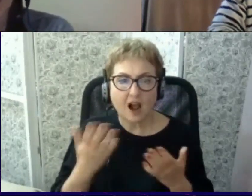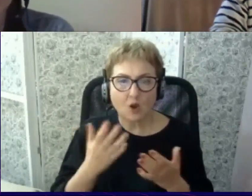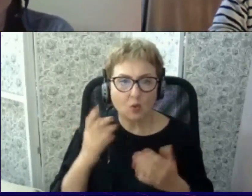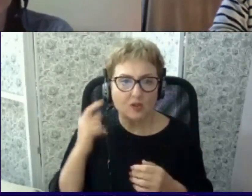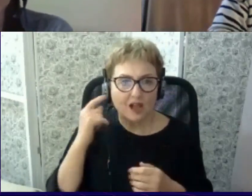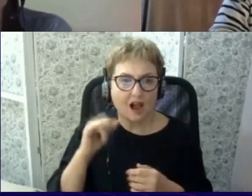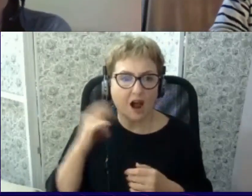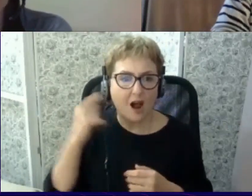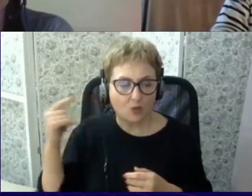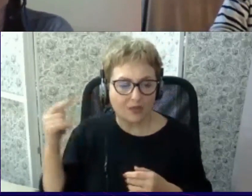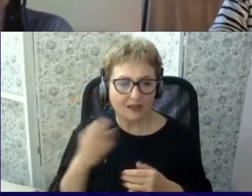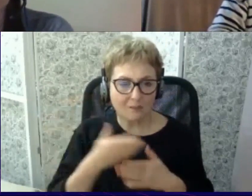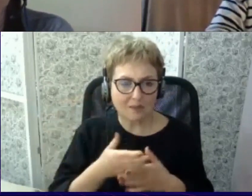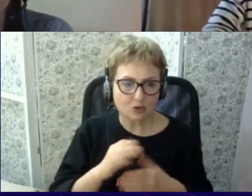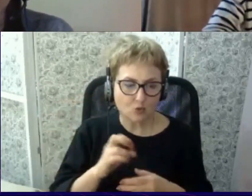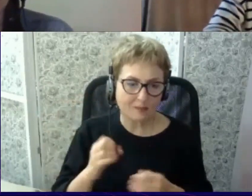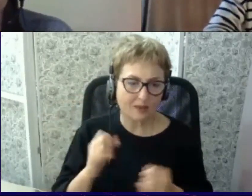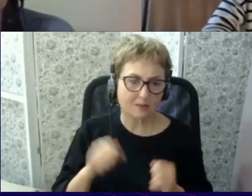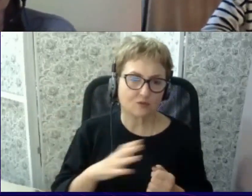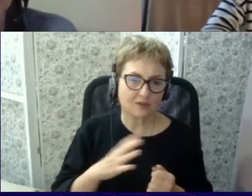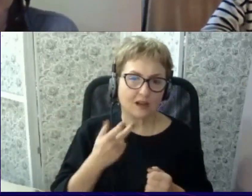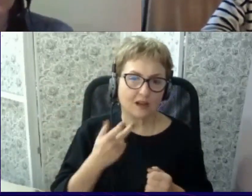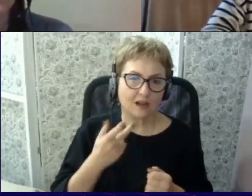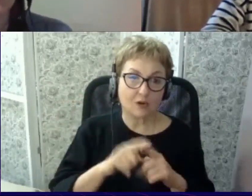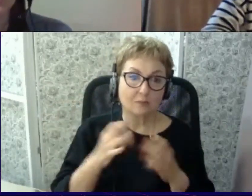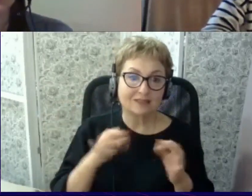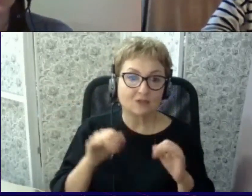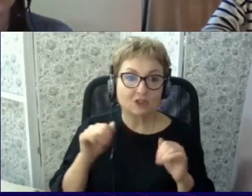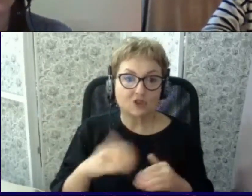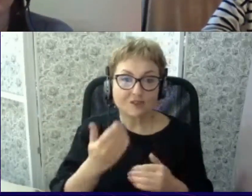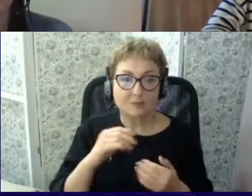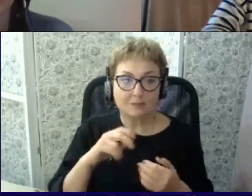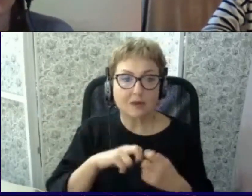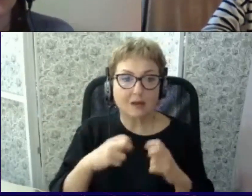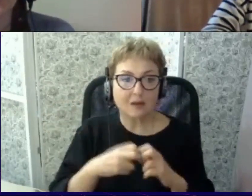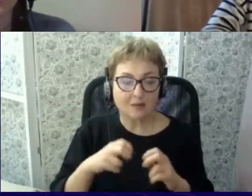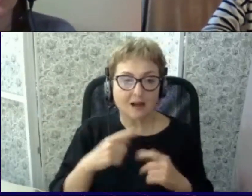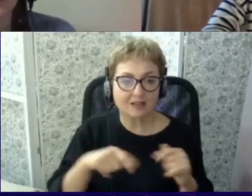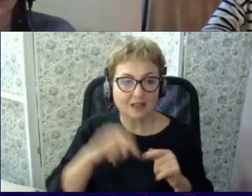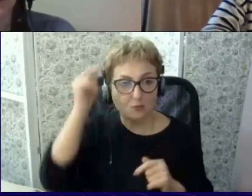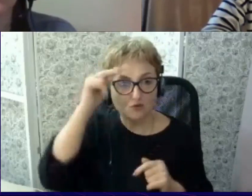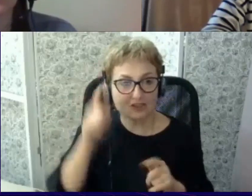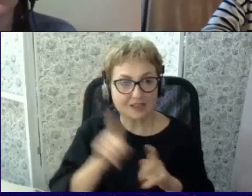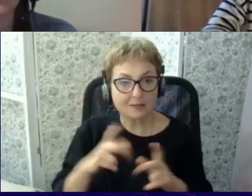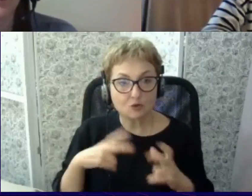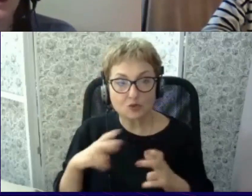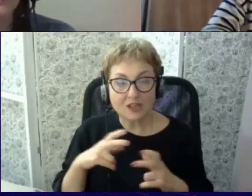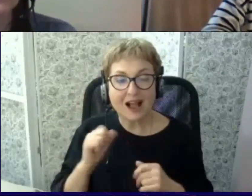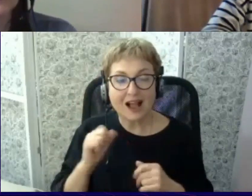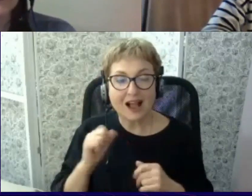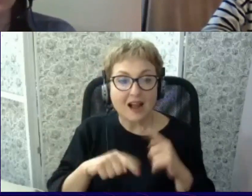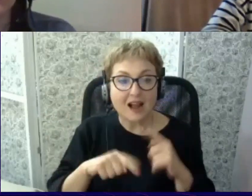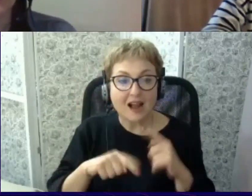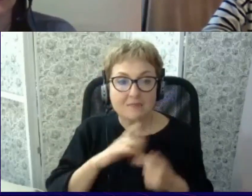какое-то аудиопособие, да, допустим, которое позволит решить вам проблему организации обучения с таким студентом.